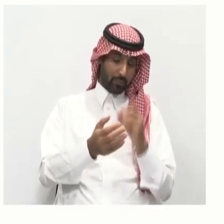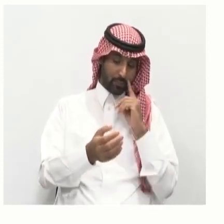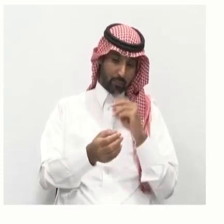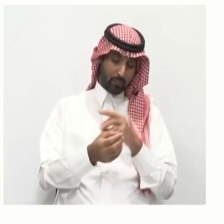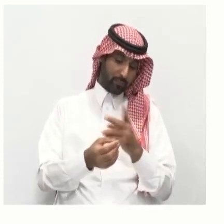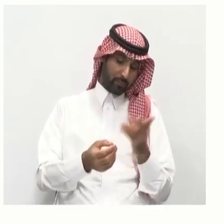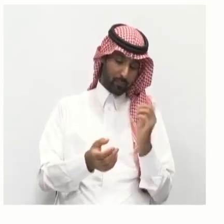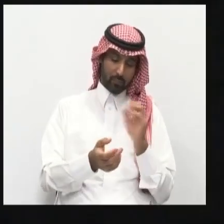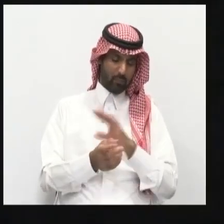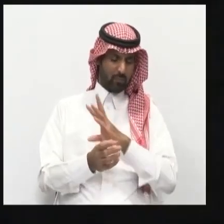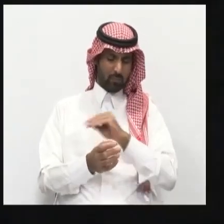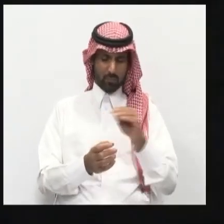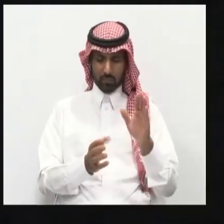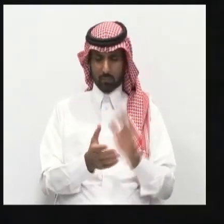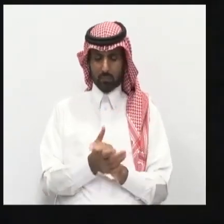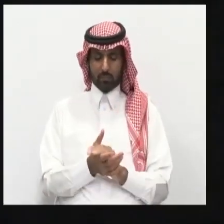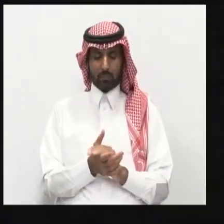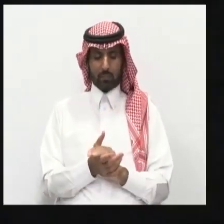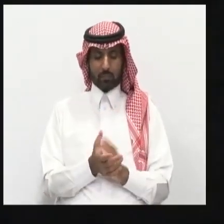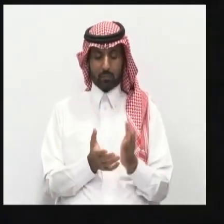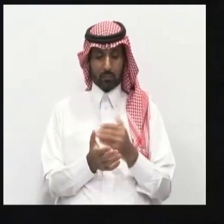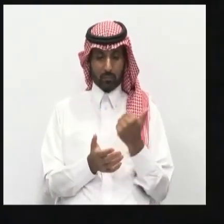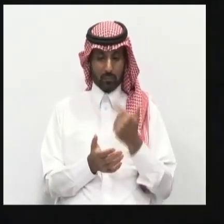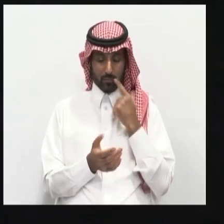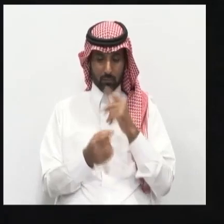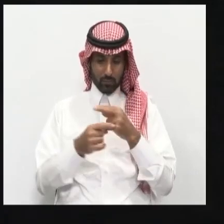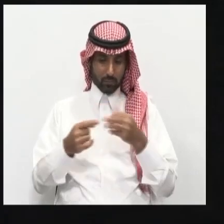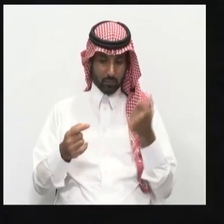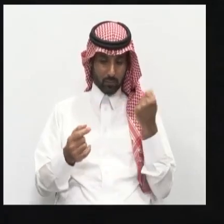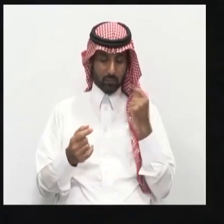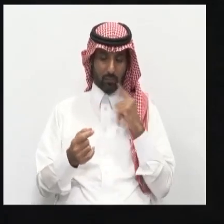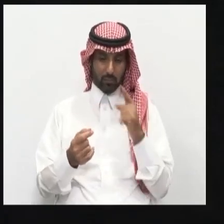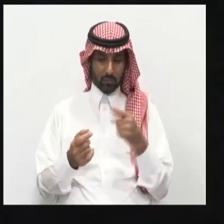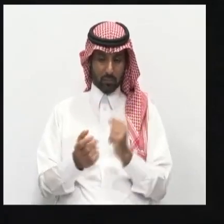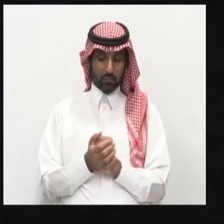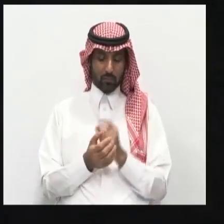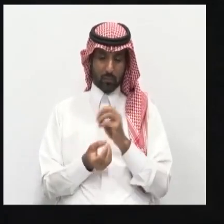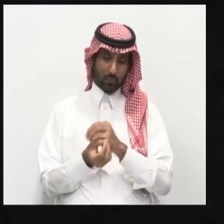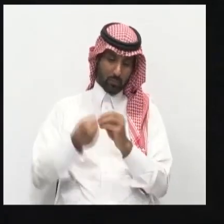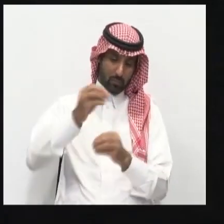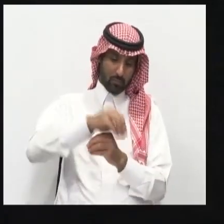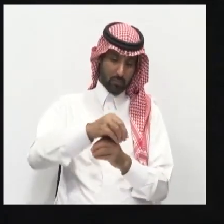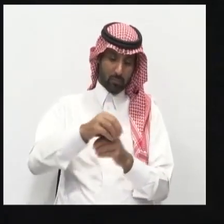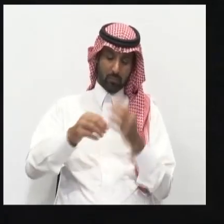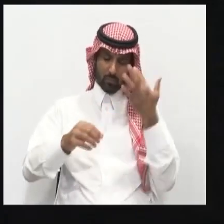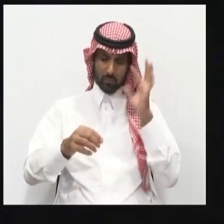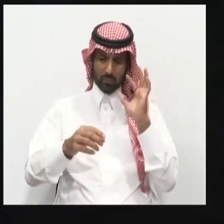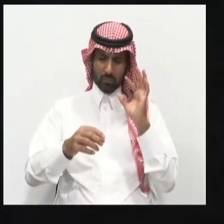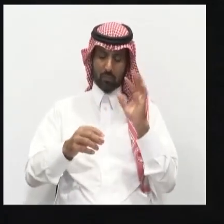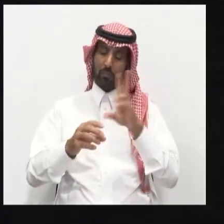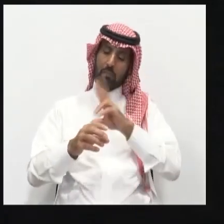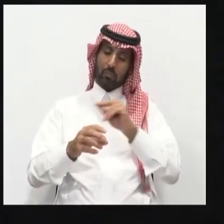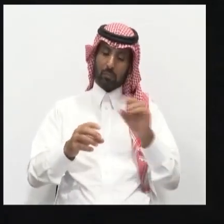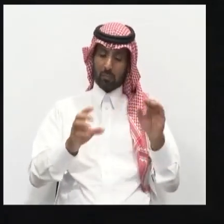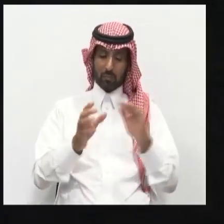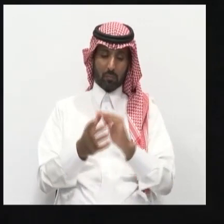اشكاليه في المعادله لا اهم شيء انه الناتج صحيح بدلت ما بين الكربون والهيدروجين والاكسجين وما